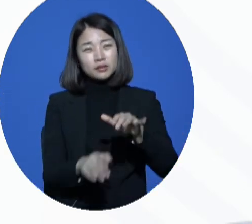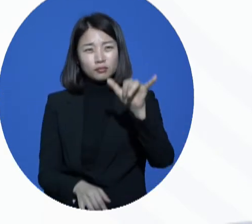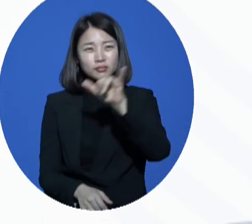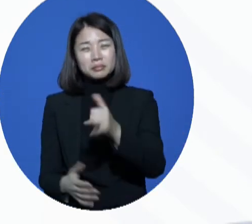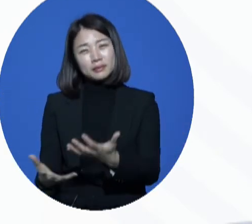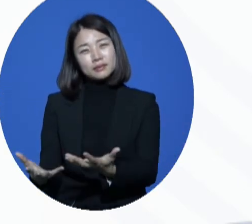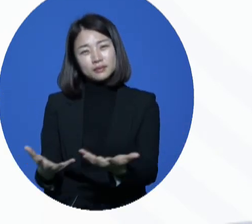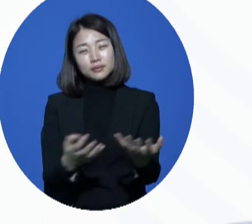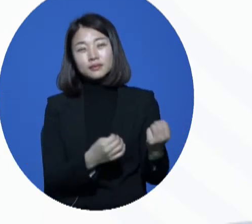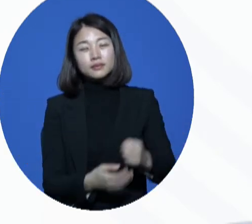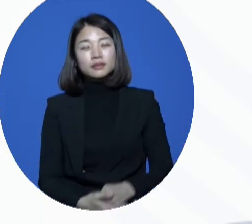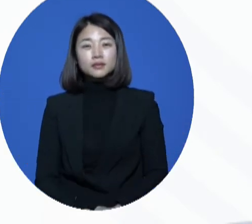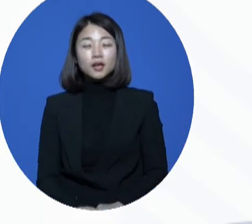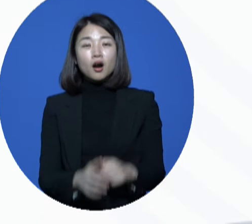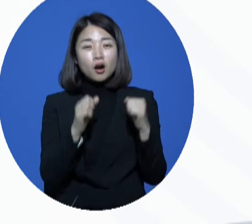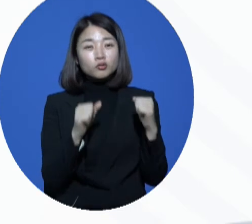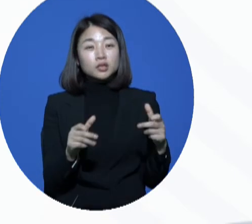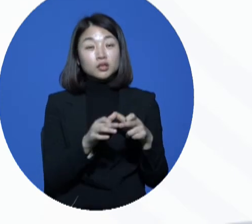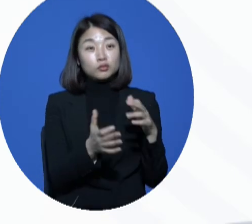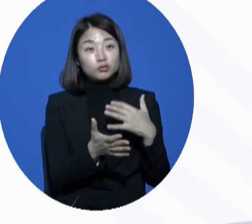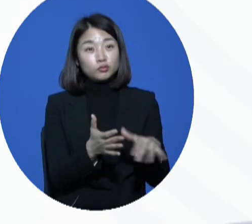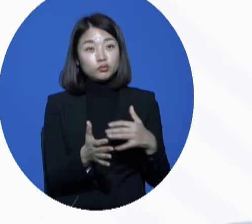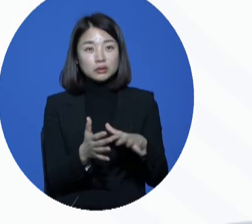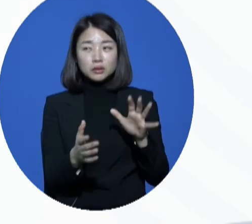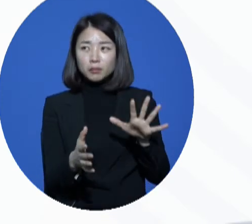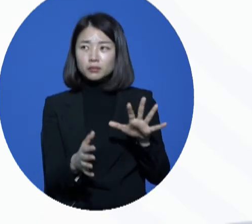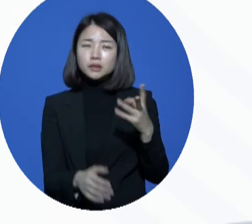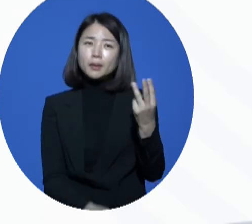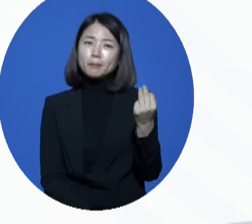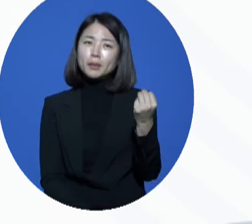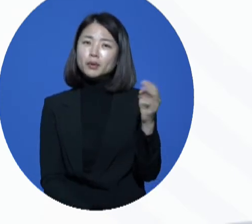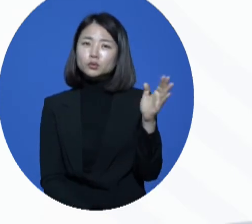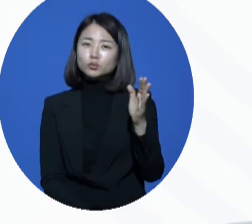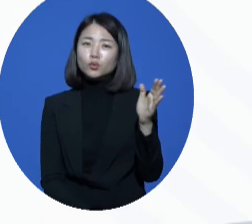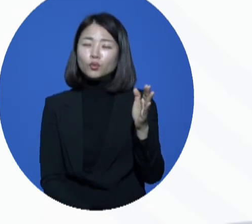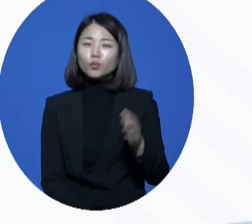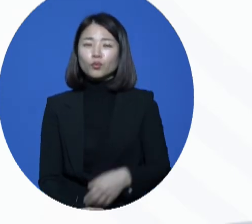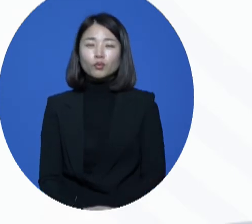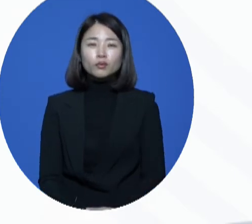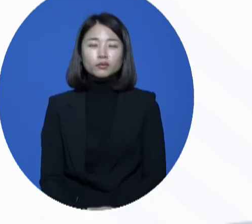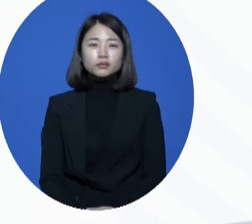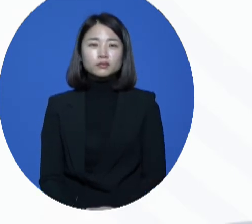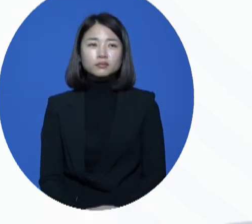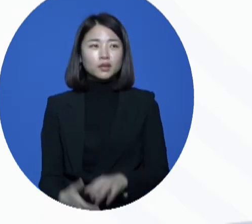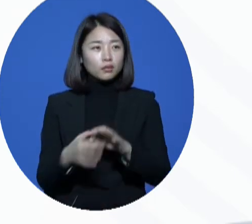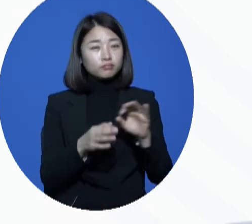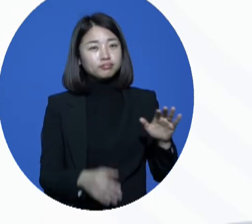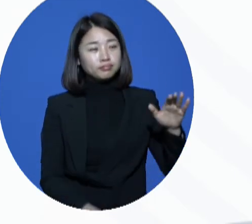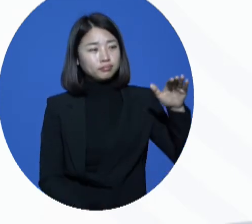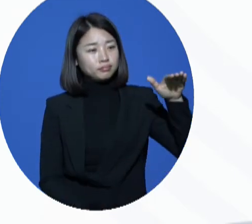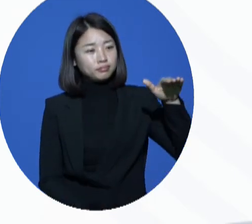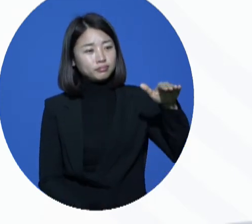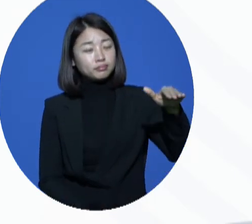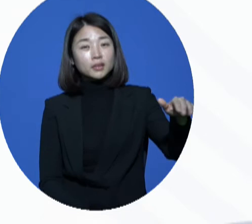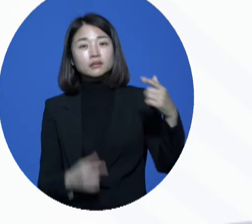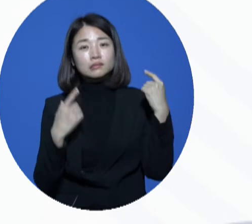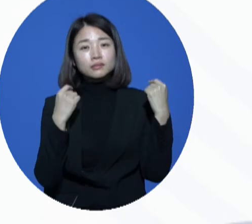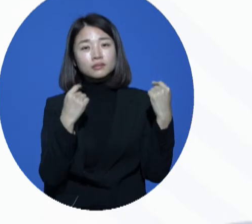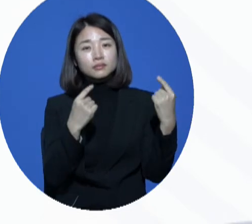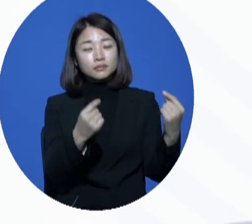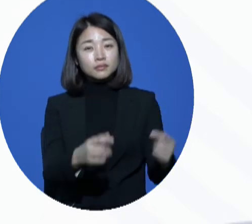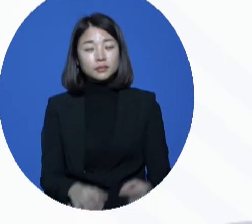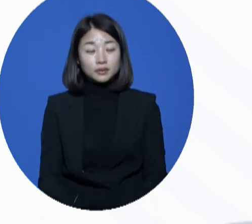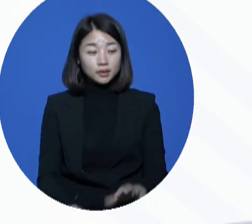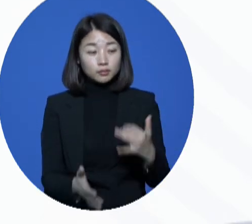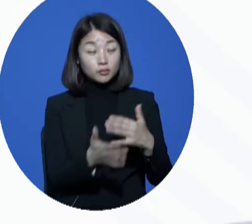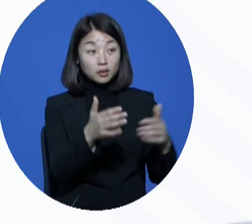장애인 거주 장애인들의 숫자도 3만 명 안팎으로 계속해서 줄어들지 않고 있습니다. 시설을 축소시킨다,